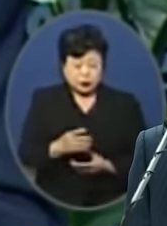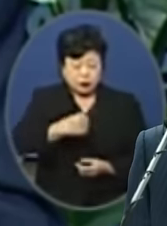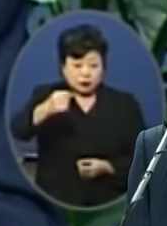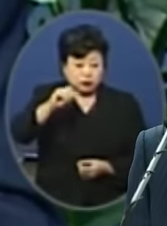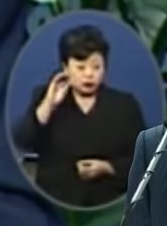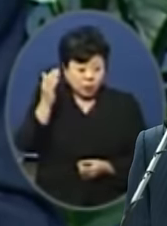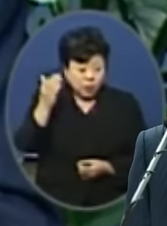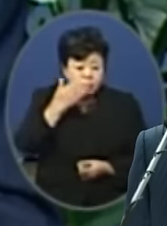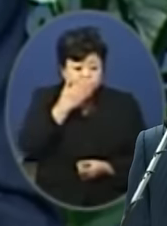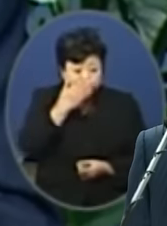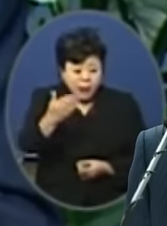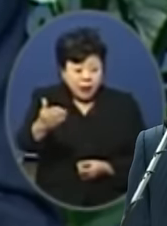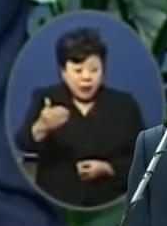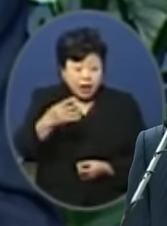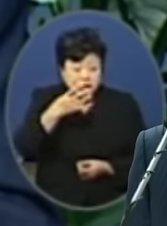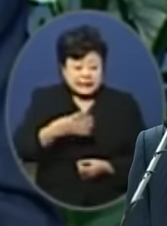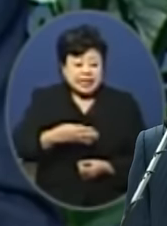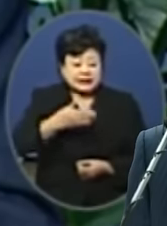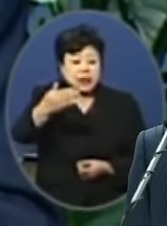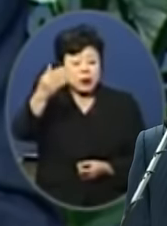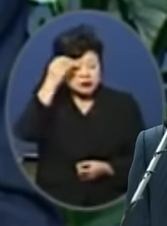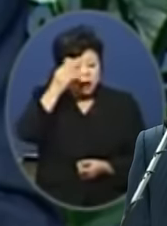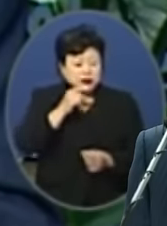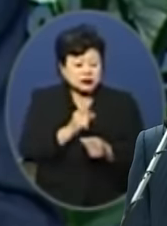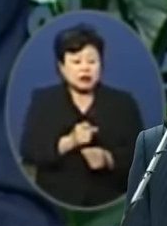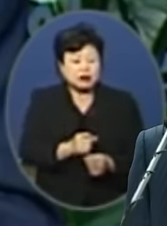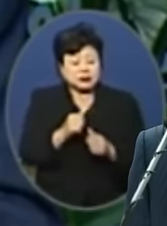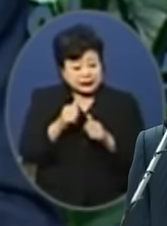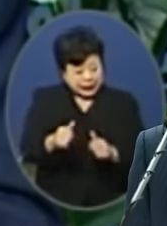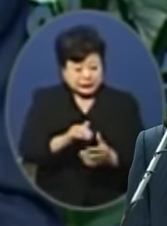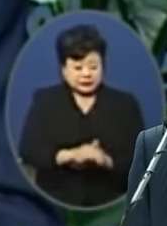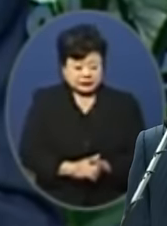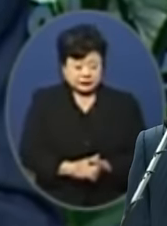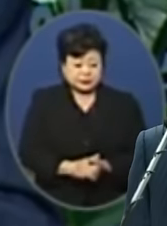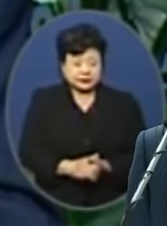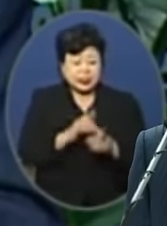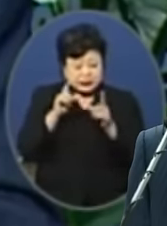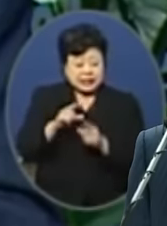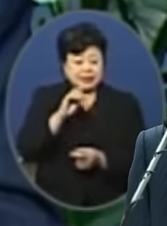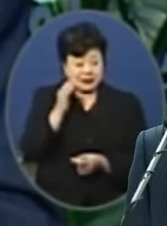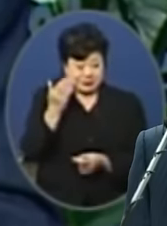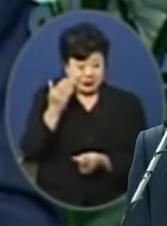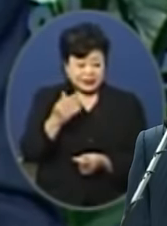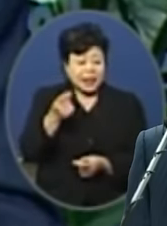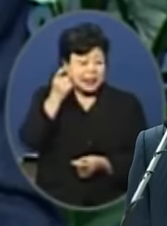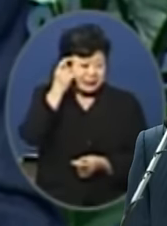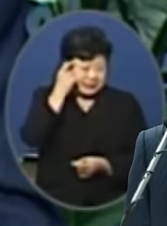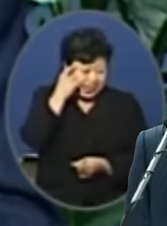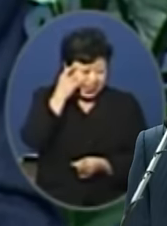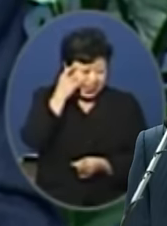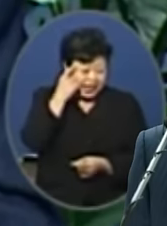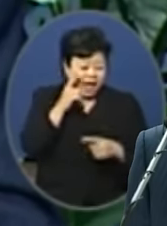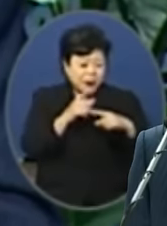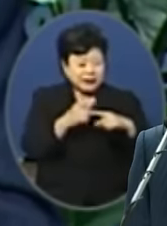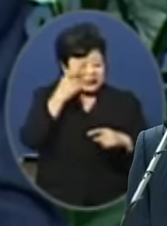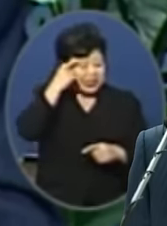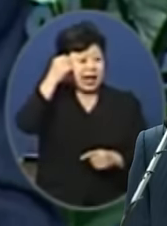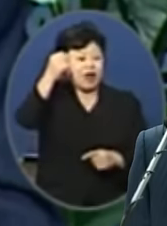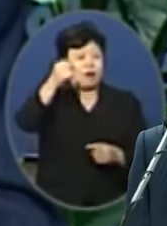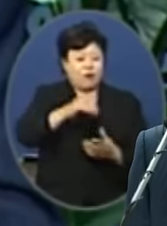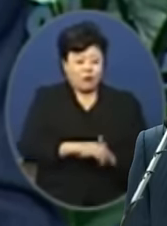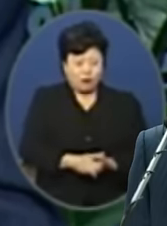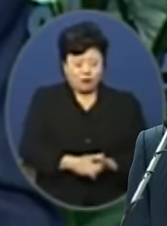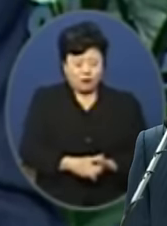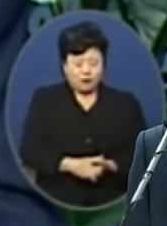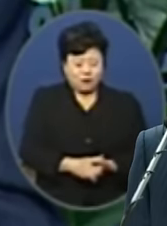수 있도록 4차원의 영성을 따라 삽니다. 생각을 긍정적으로 하고